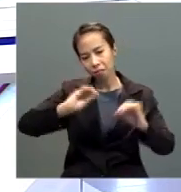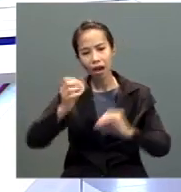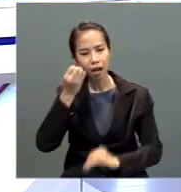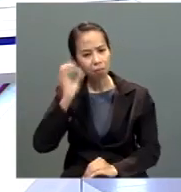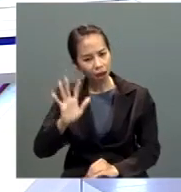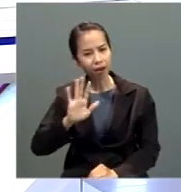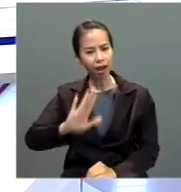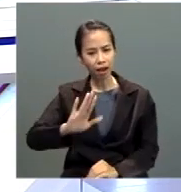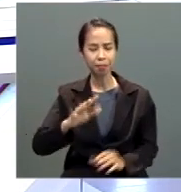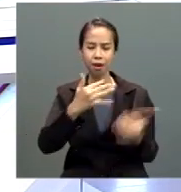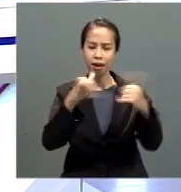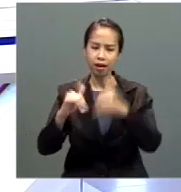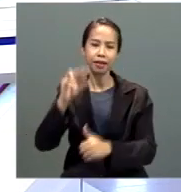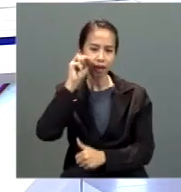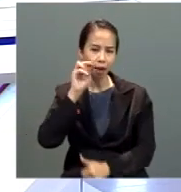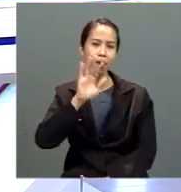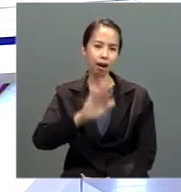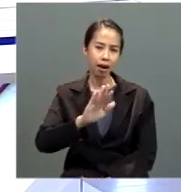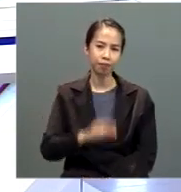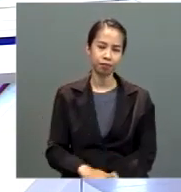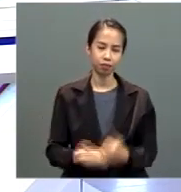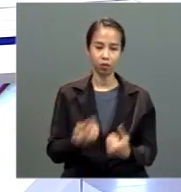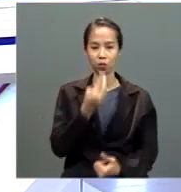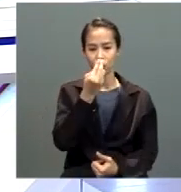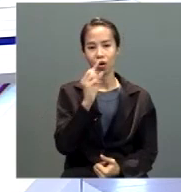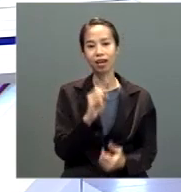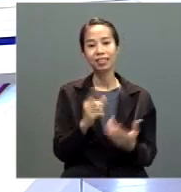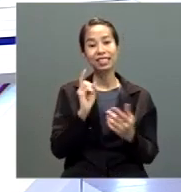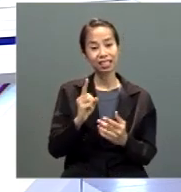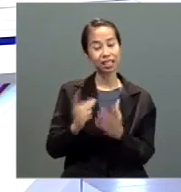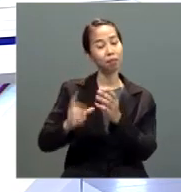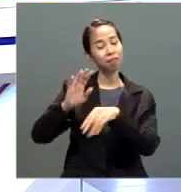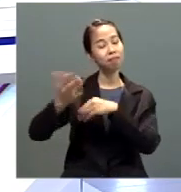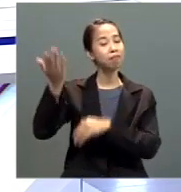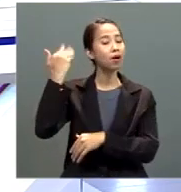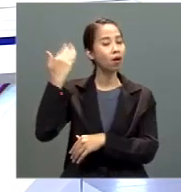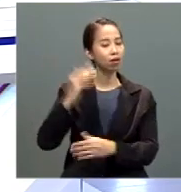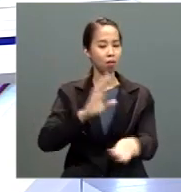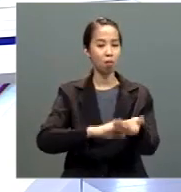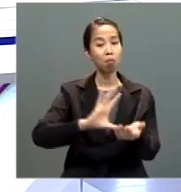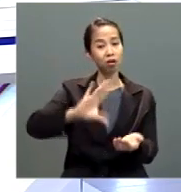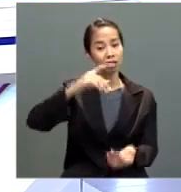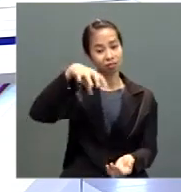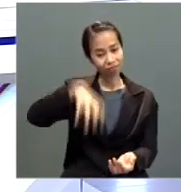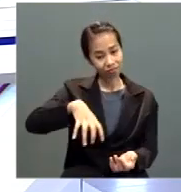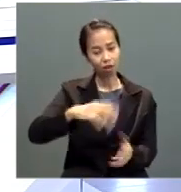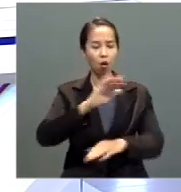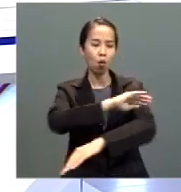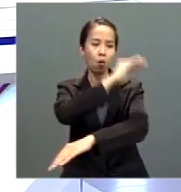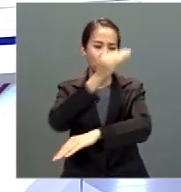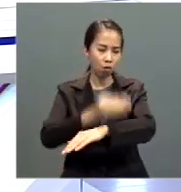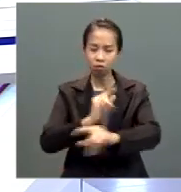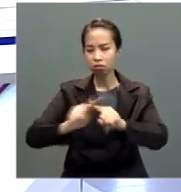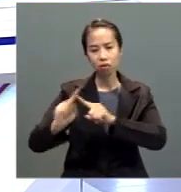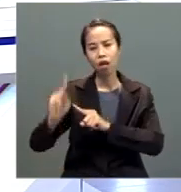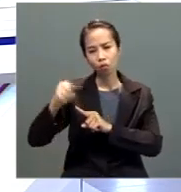ถ้าไปดูบรรยากาศเนี่ยปกติแล้วช่วงนี้หมอชิดหัวลำโพง คือสถานีขนส่งทุกที่เนี่ยจะต้องเนื